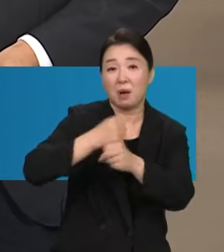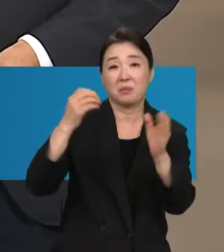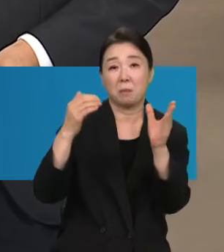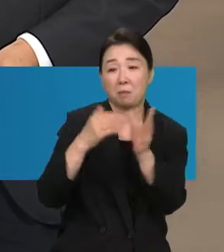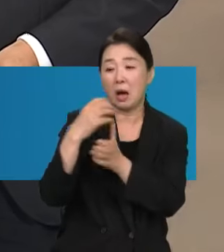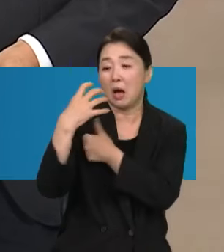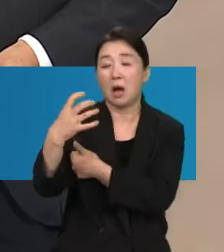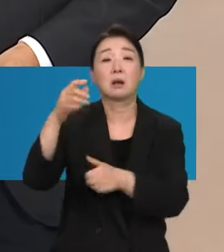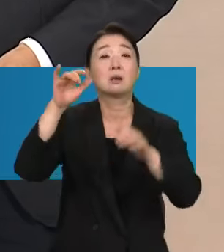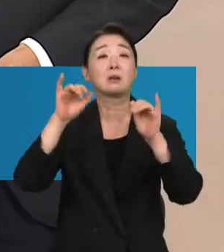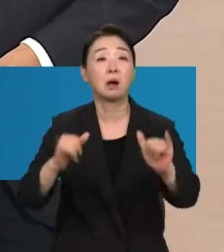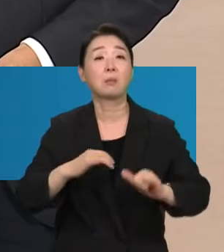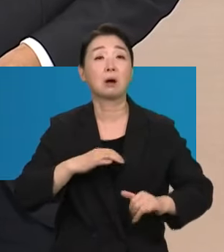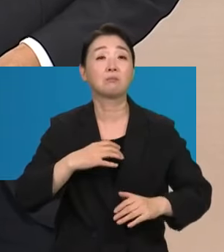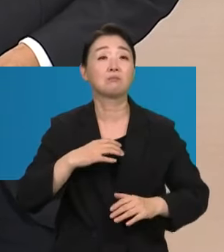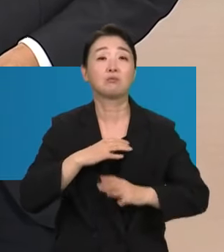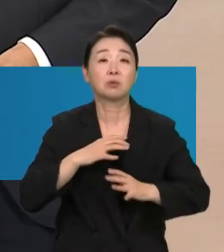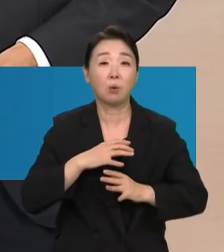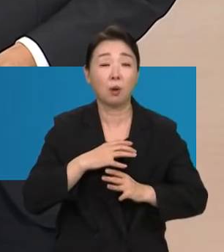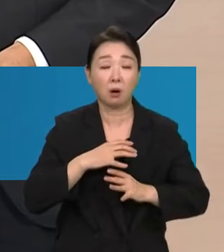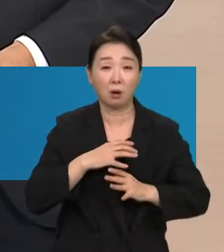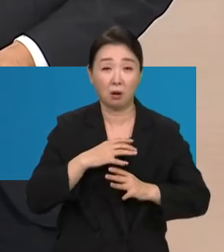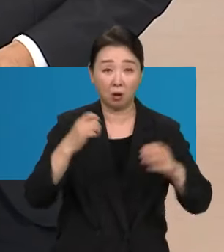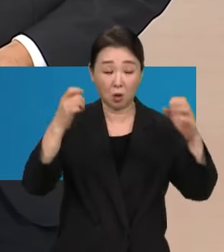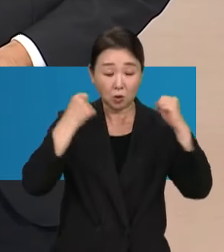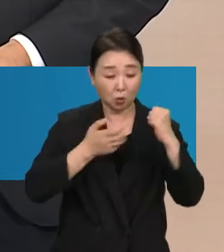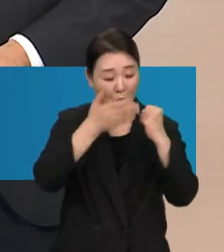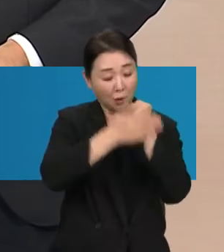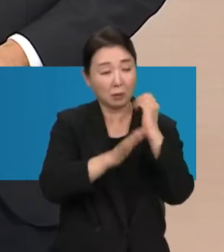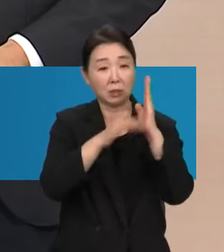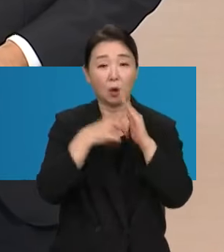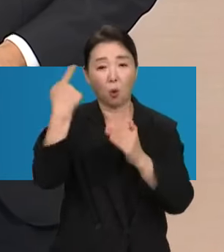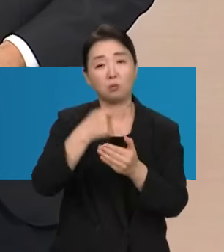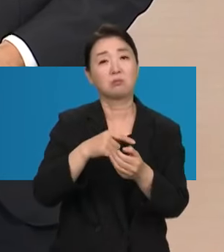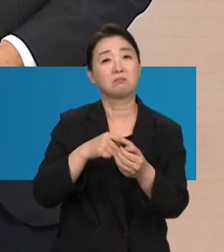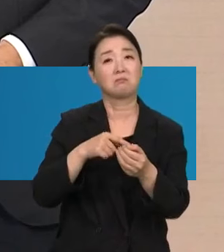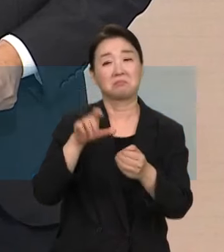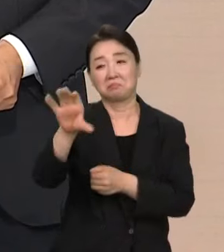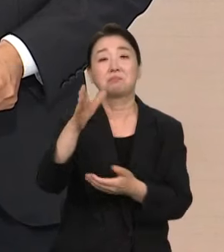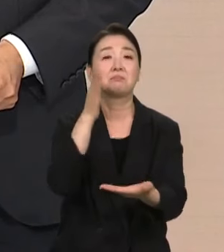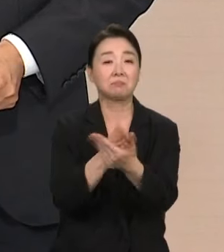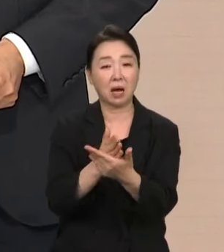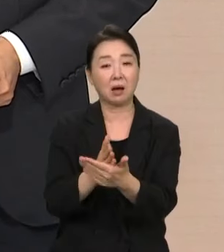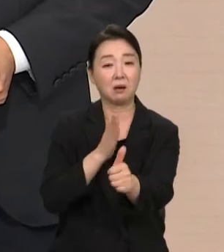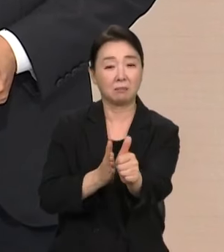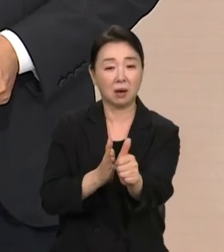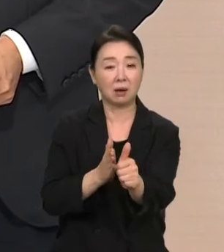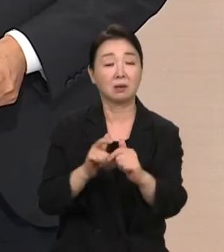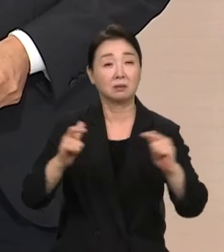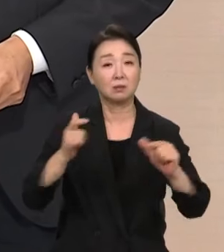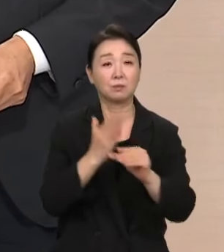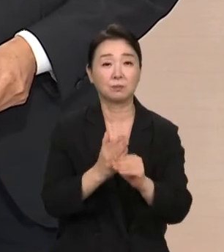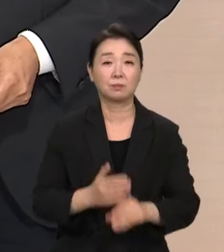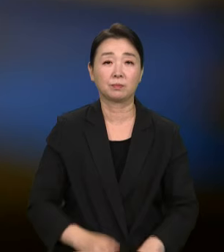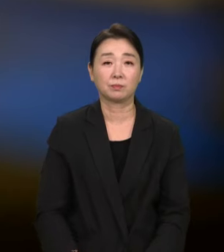겁난다면서 졸업 앨범에 얼굴 사진을 담지 말아달라는 학생들도 늘고 있습니다. 이 소식은 신진 기자입니다.